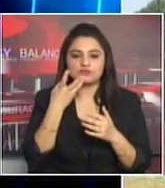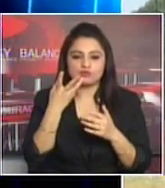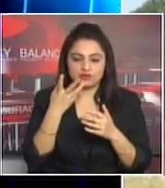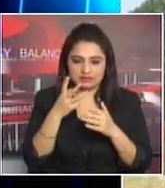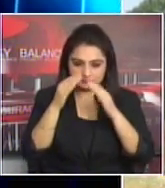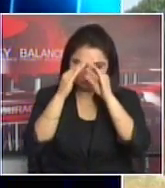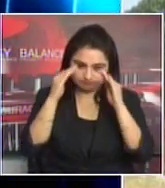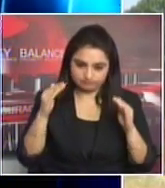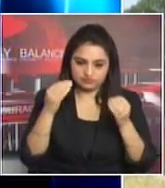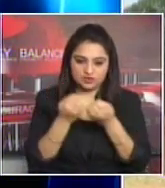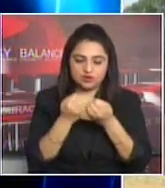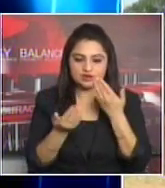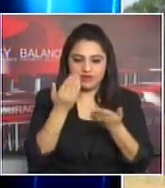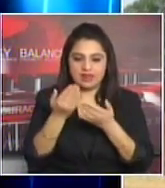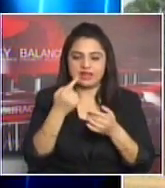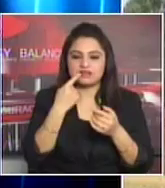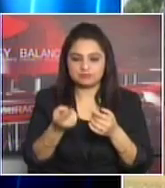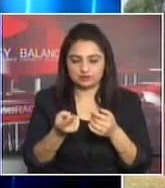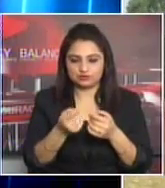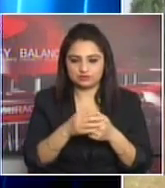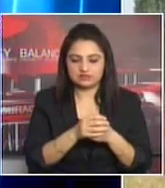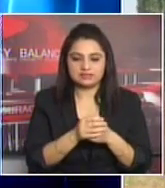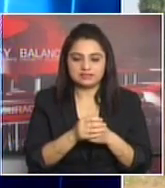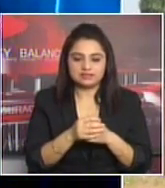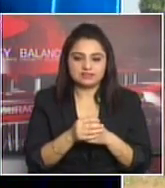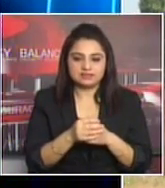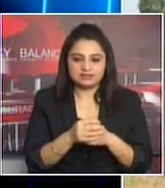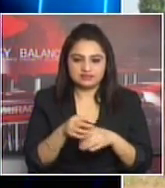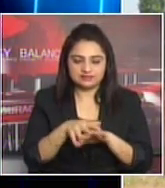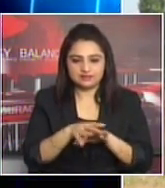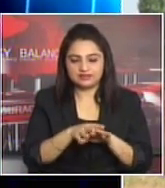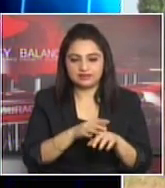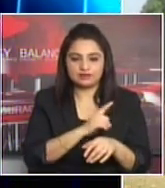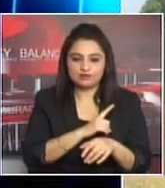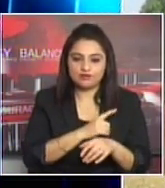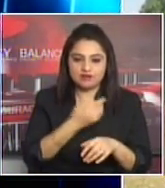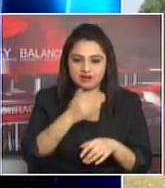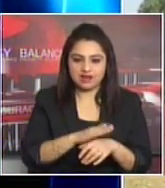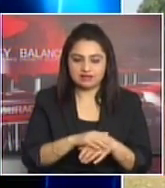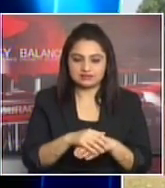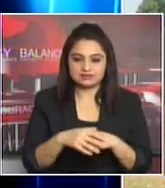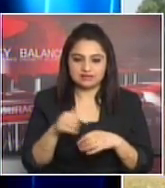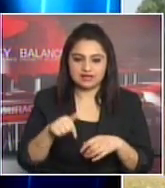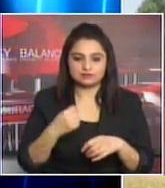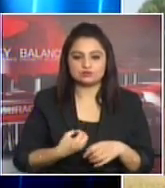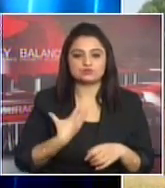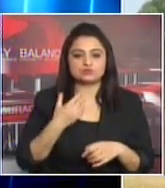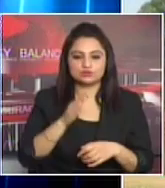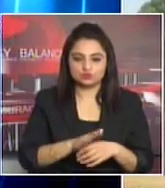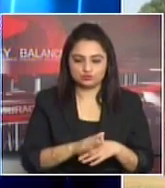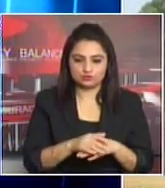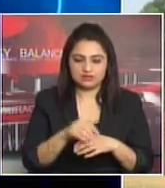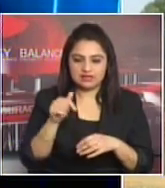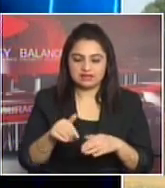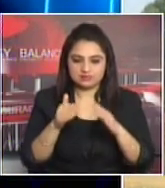छाउने होला र आउला पानी भन्छु। एकदम मलाई त अचम्मै डर लाग्ने कि, आज त खुसी लागेको छ मलाई। अब आठ